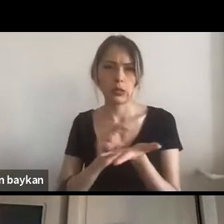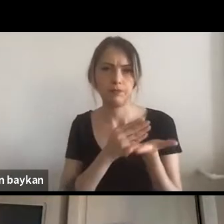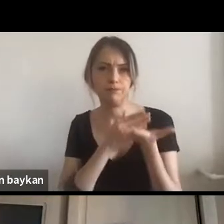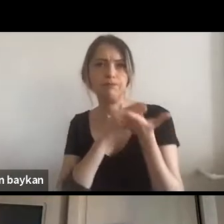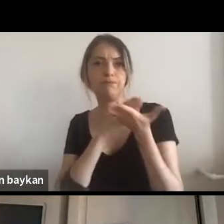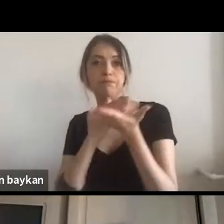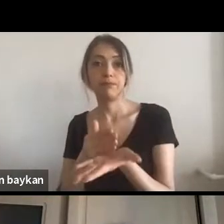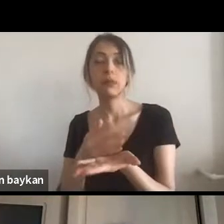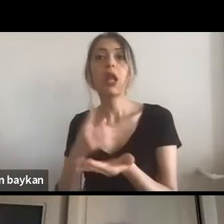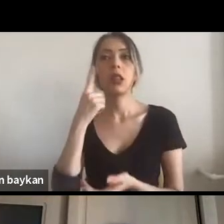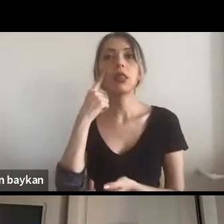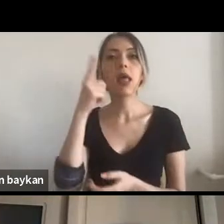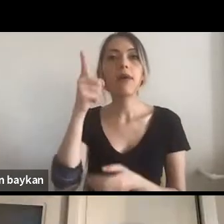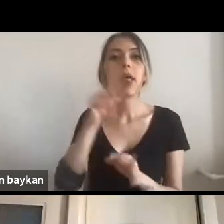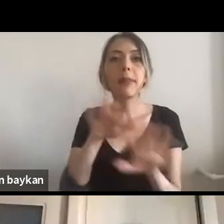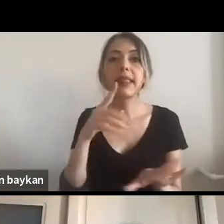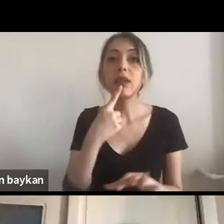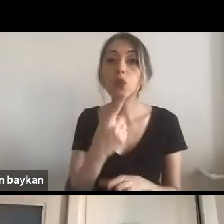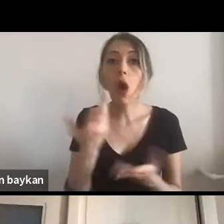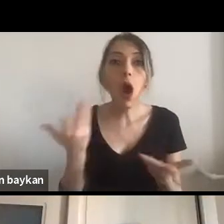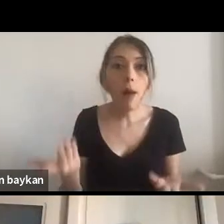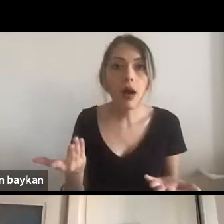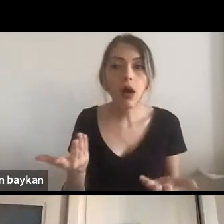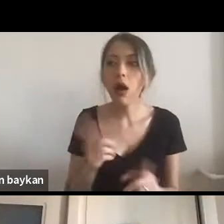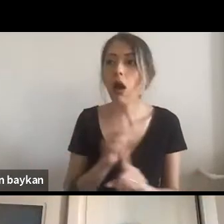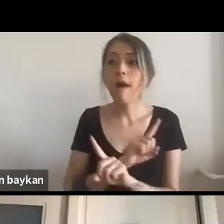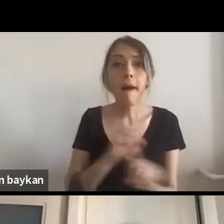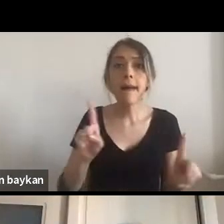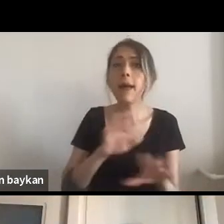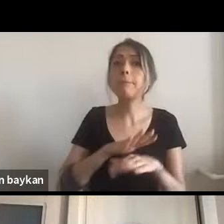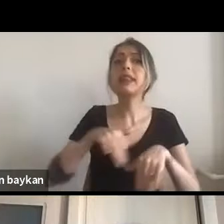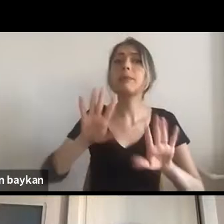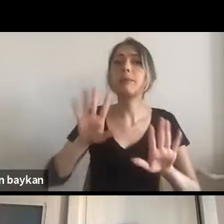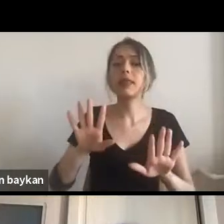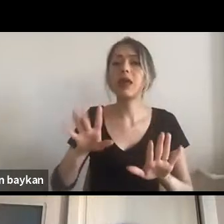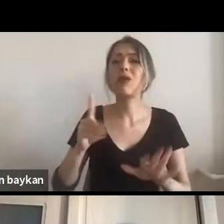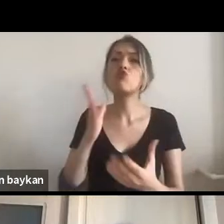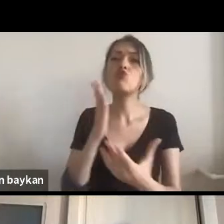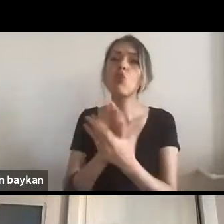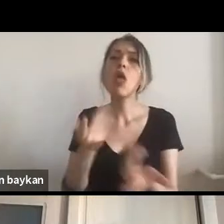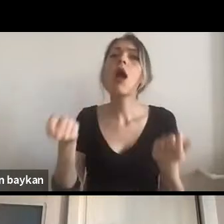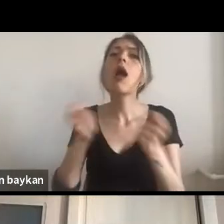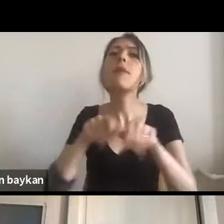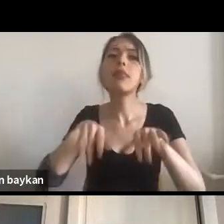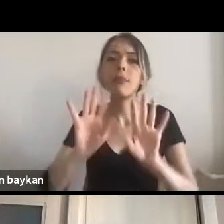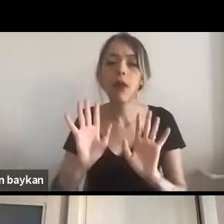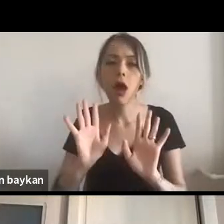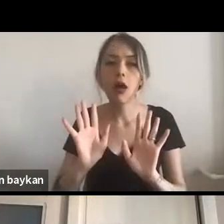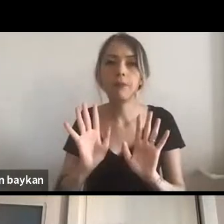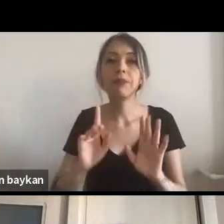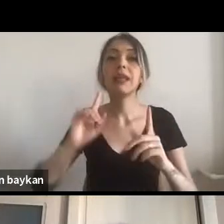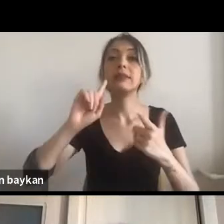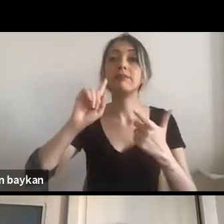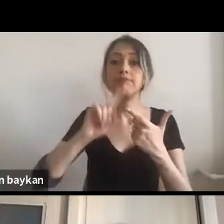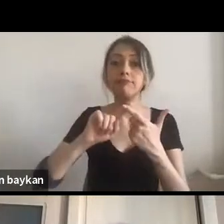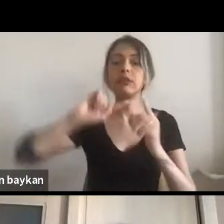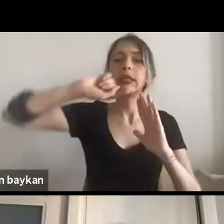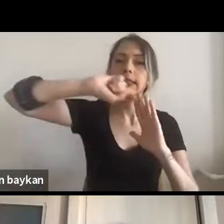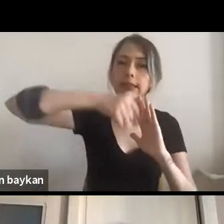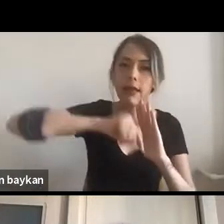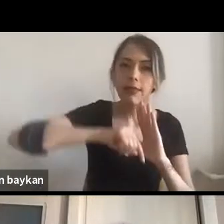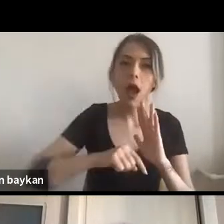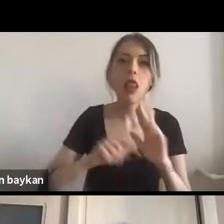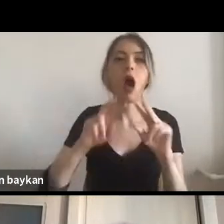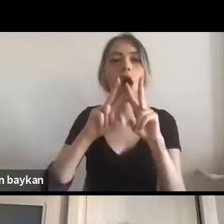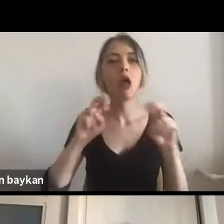bu. Bu dosyayı A kapatma, B nitelikli izleme haline getir, C hükümetten